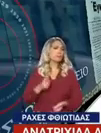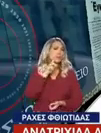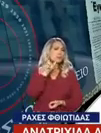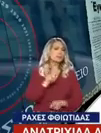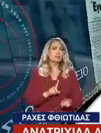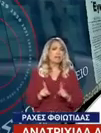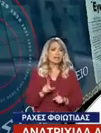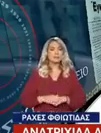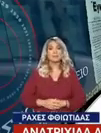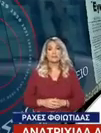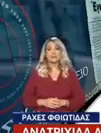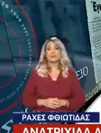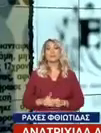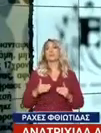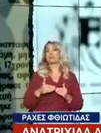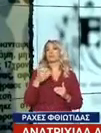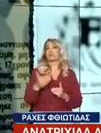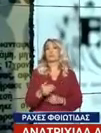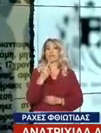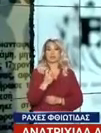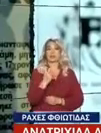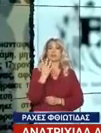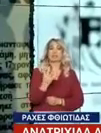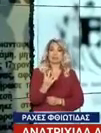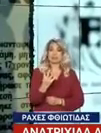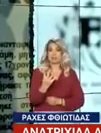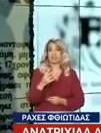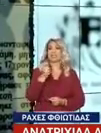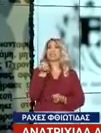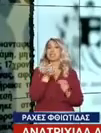Στη δίκη, 24 Σεπτεμβρίου του 1991,